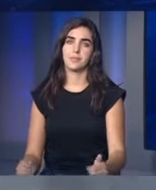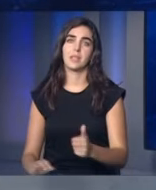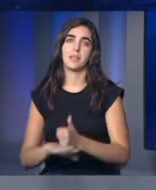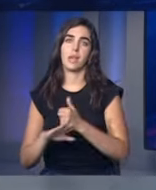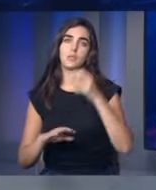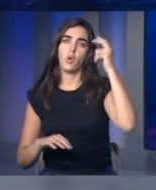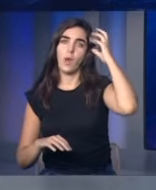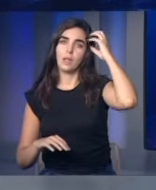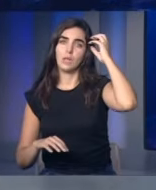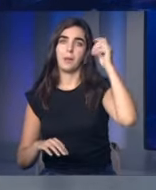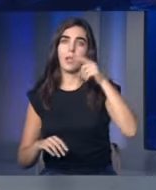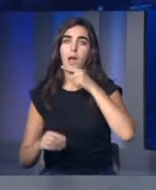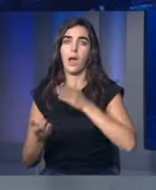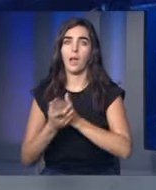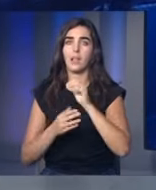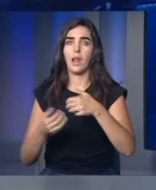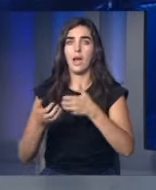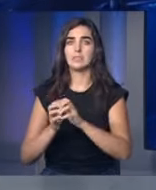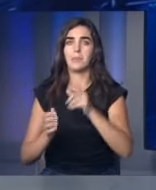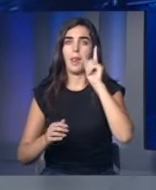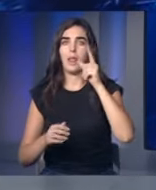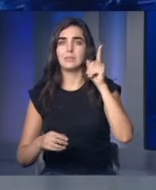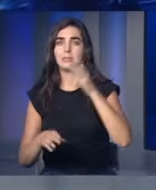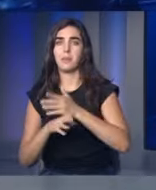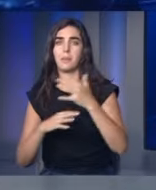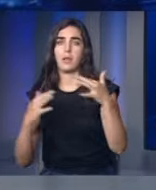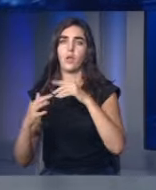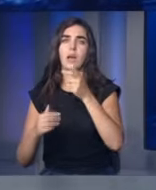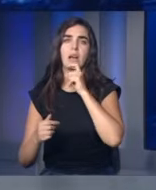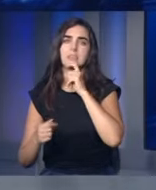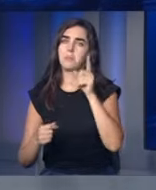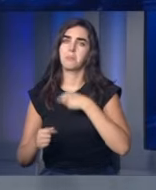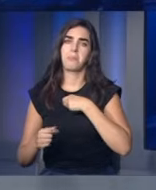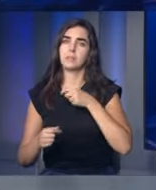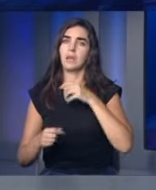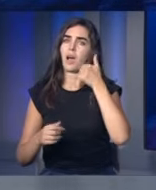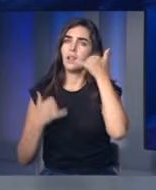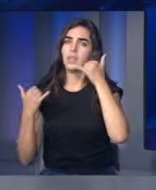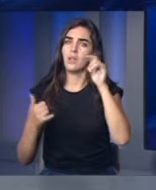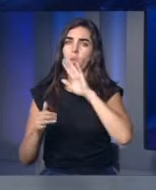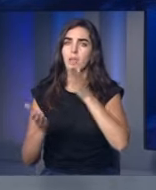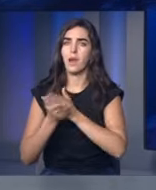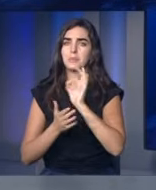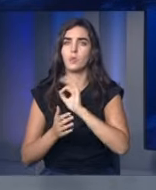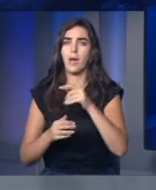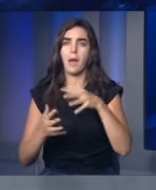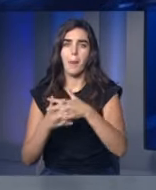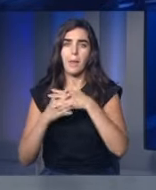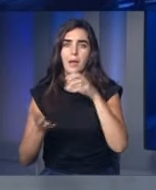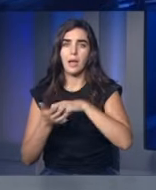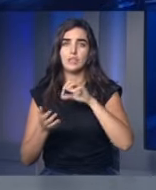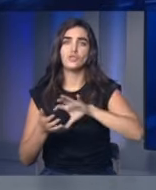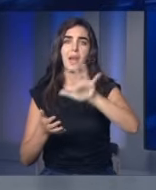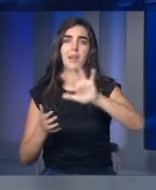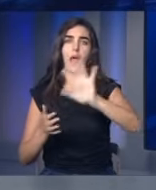الرئيس وليد جنبلاط الذي وصف الادعاء الإسرائيلي بأن حزب الله أطلق الصاروخ على مجد الشمس كاذب، تلقى اتصالا هاتفيا